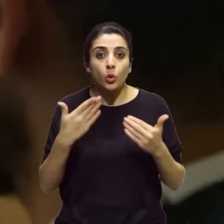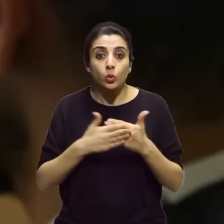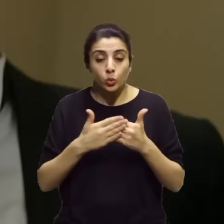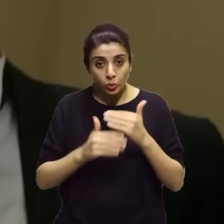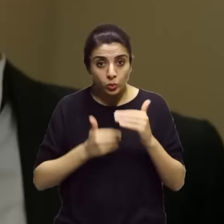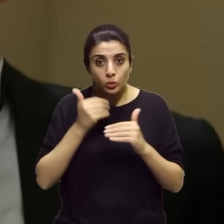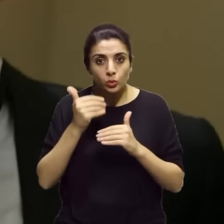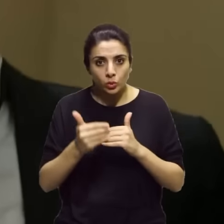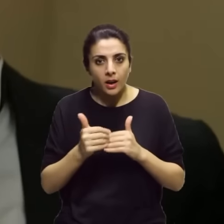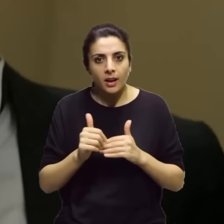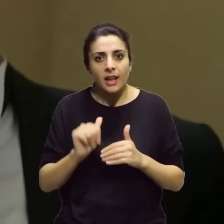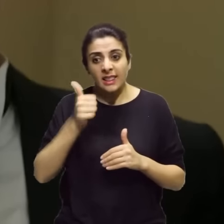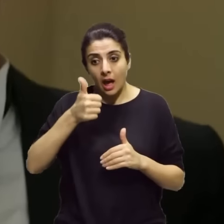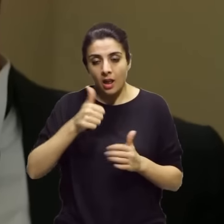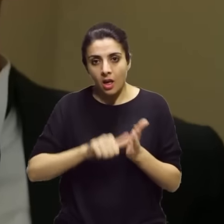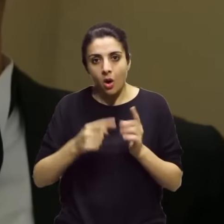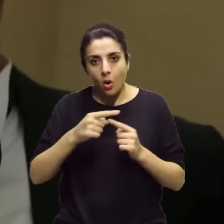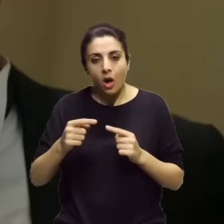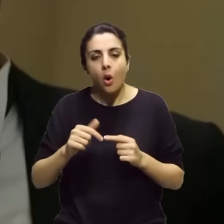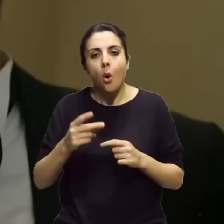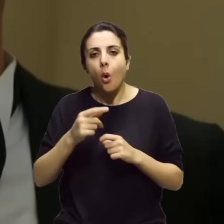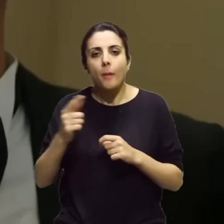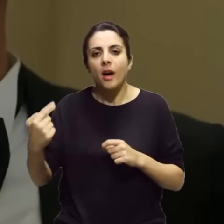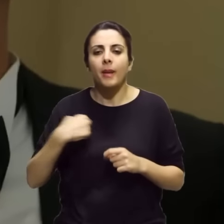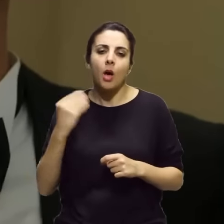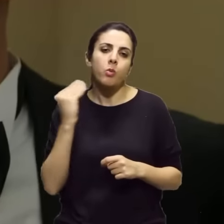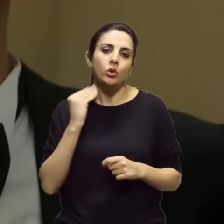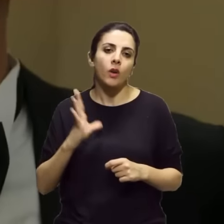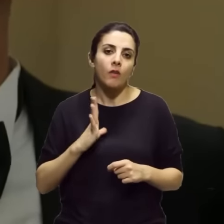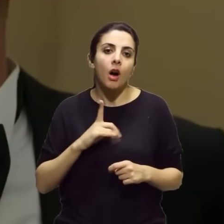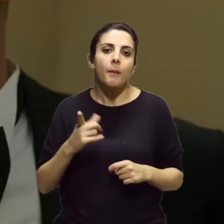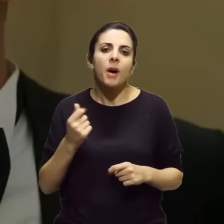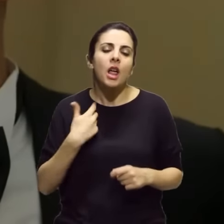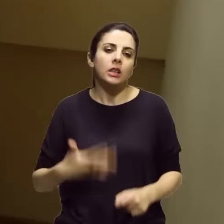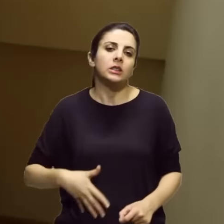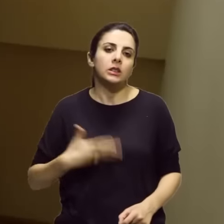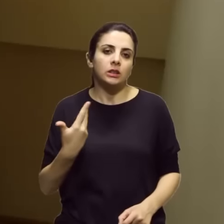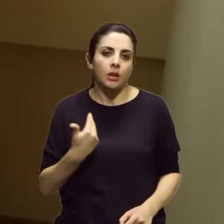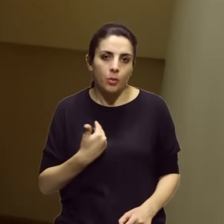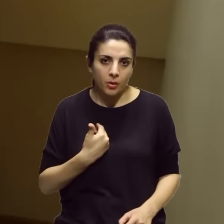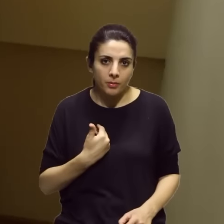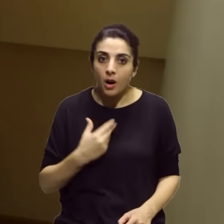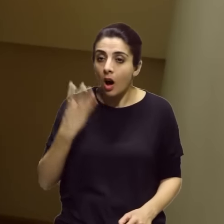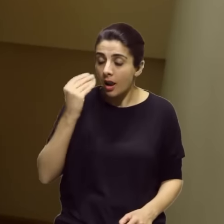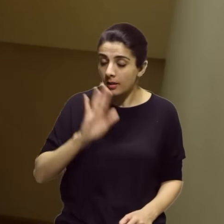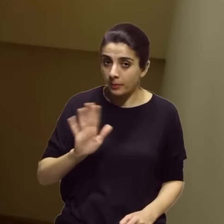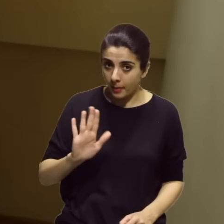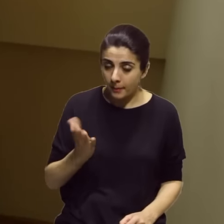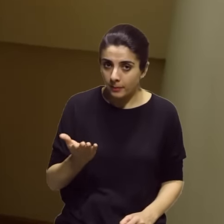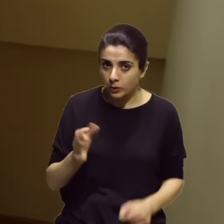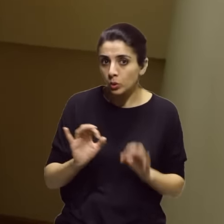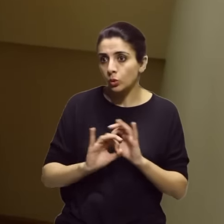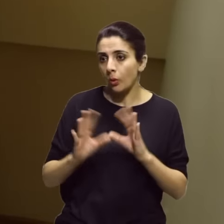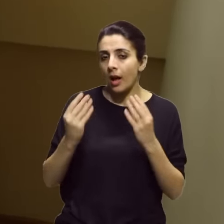sonra yarından itibaren Ömer'in sadece bana borcu olacak. Ama ben bu parayı istemeyeceğim. Anladık o kadarını.